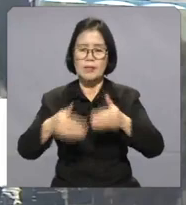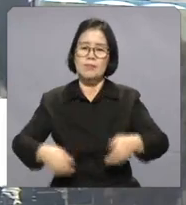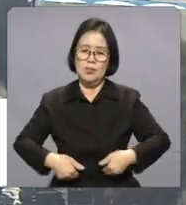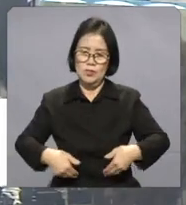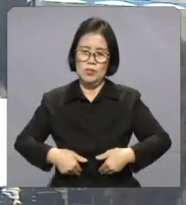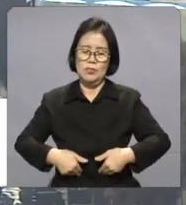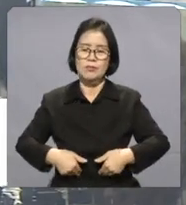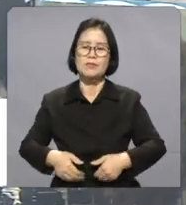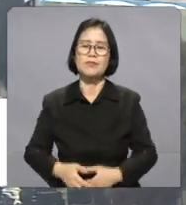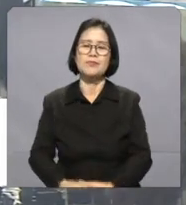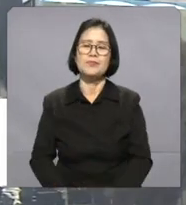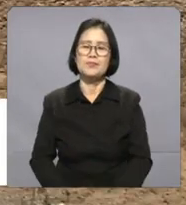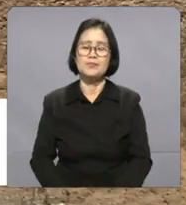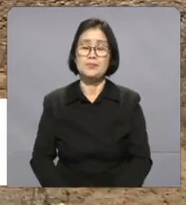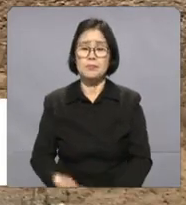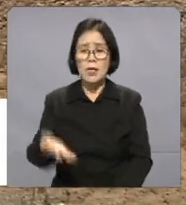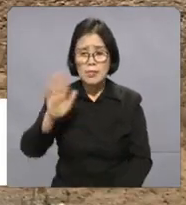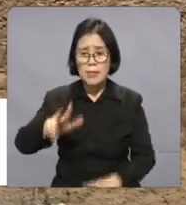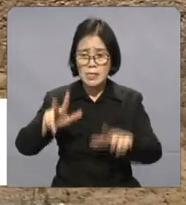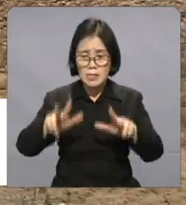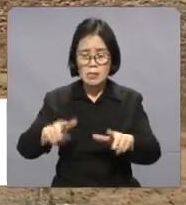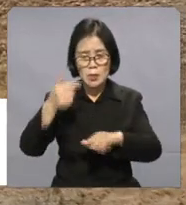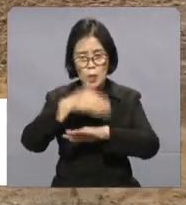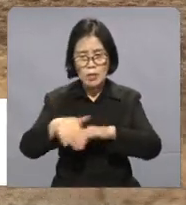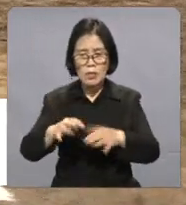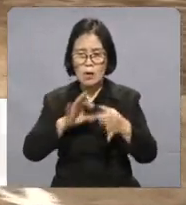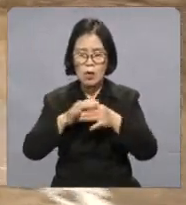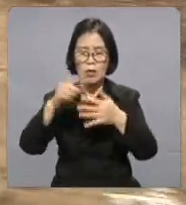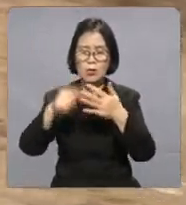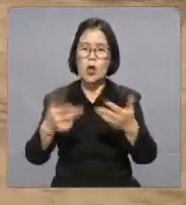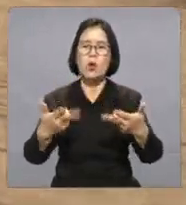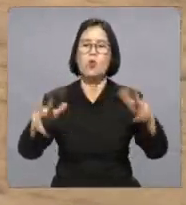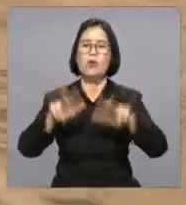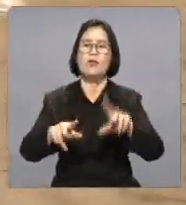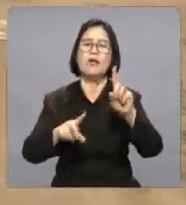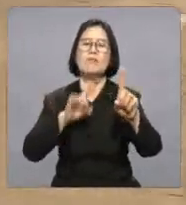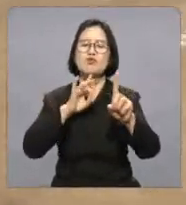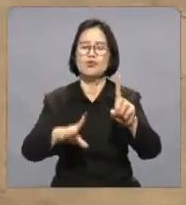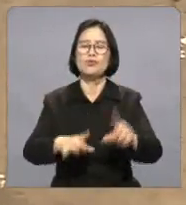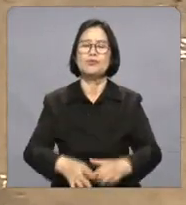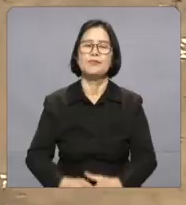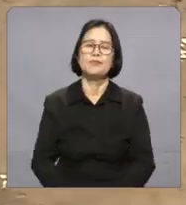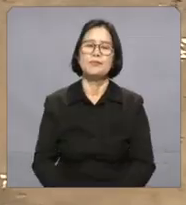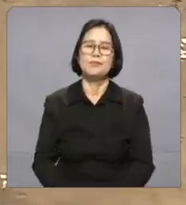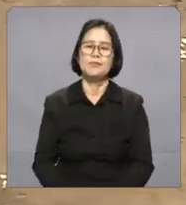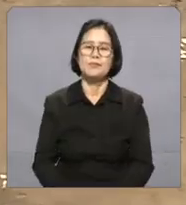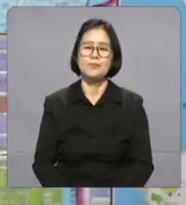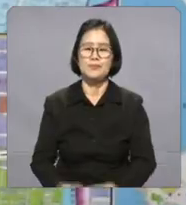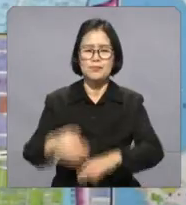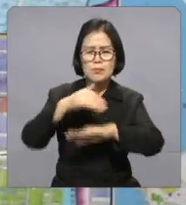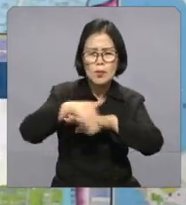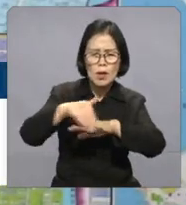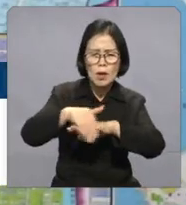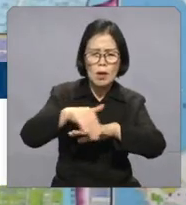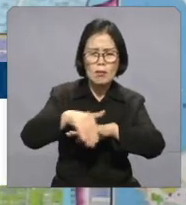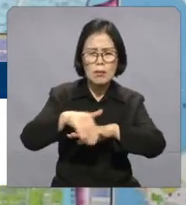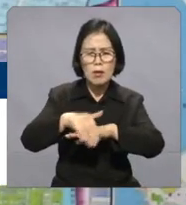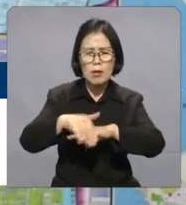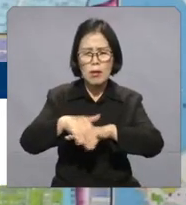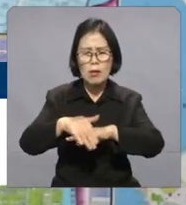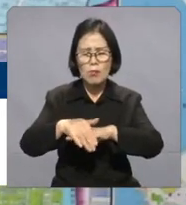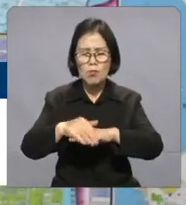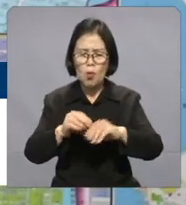있습니다. 하지만 현재 계획된 관련 인프라는 공원 한 곳뿐입니다. 계획된 용지가 전혀 없기